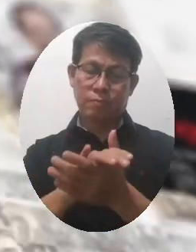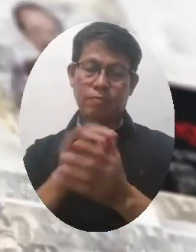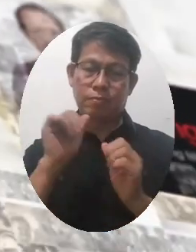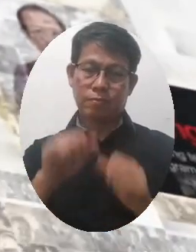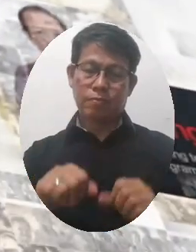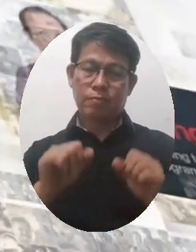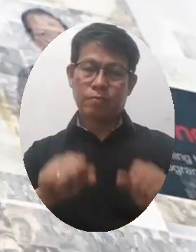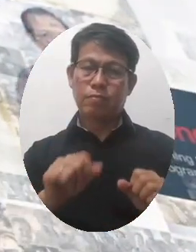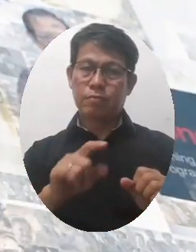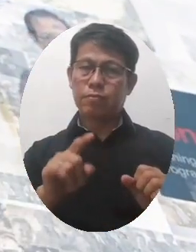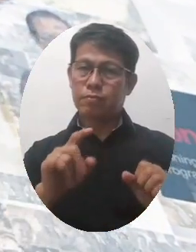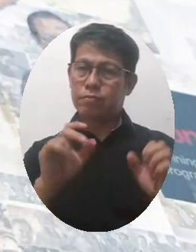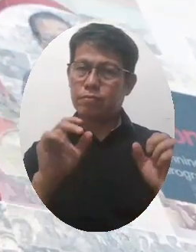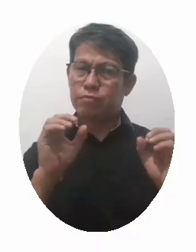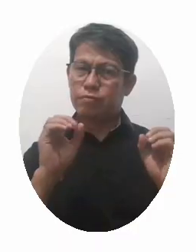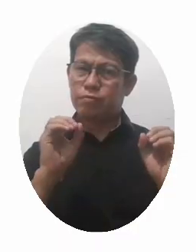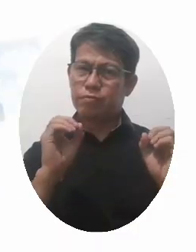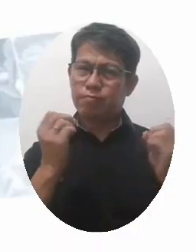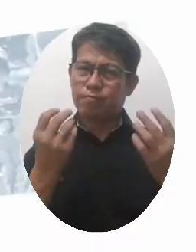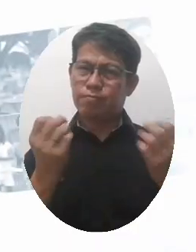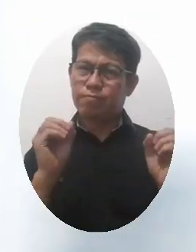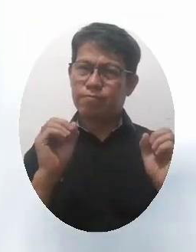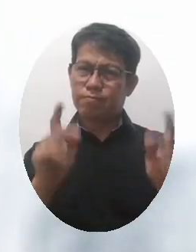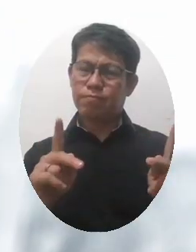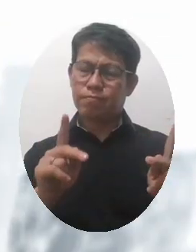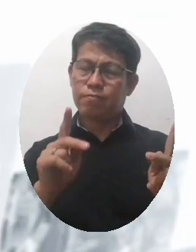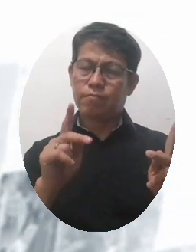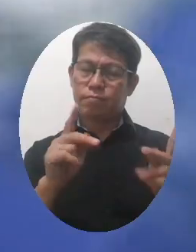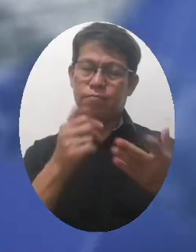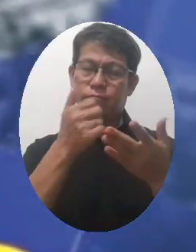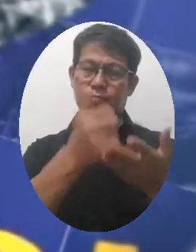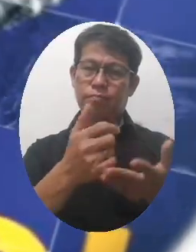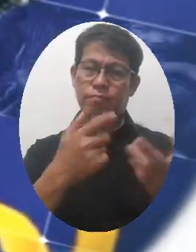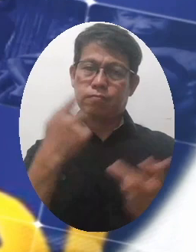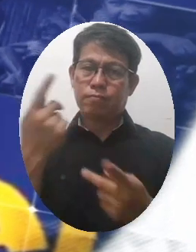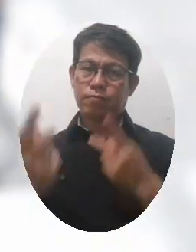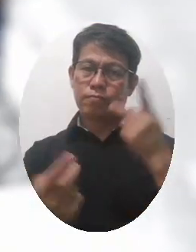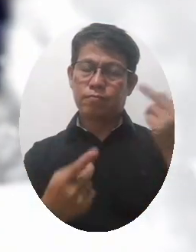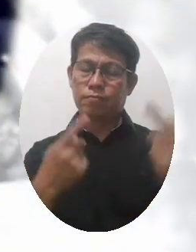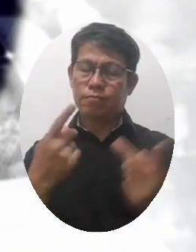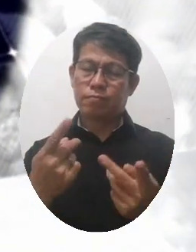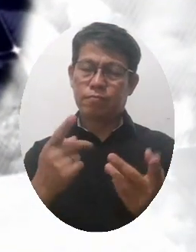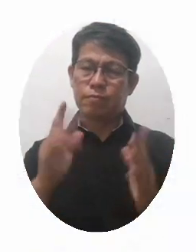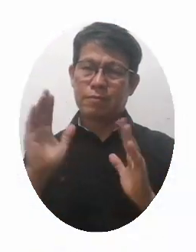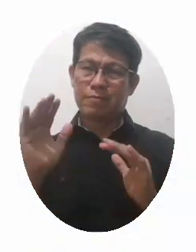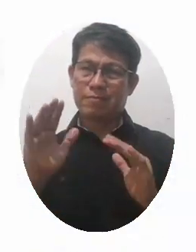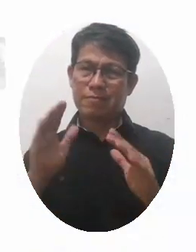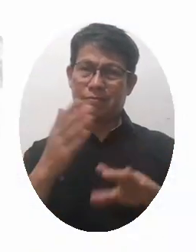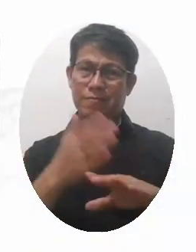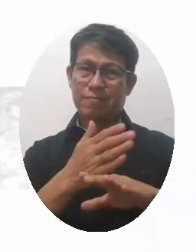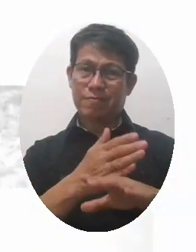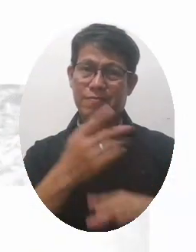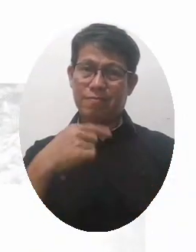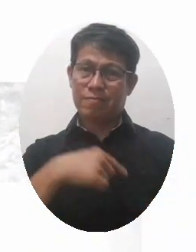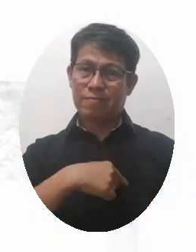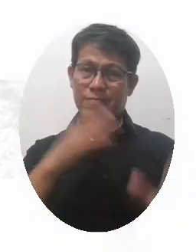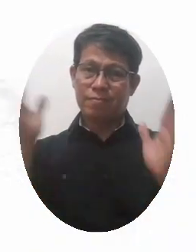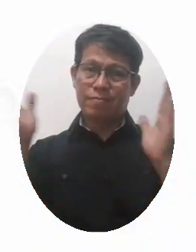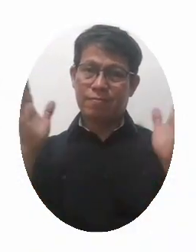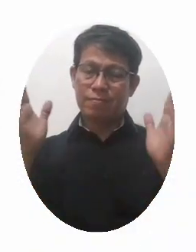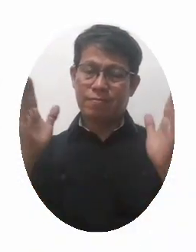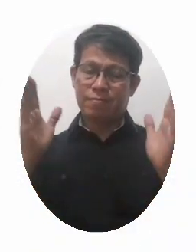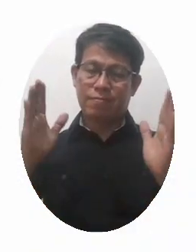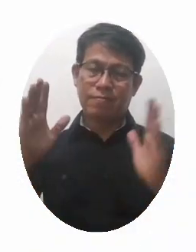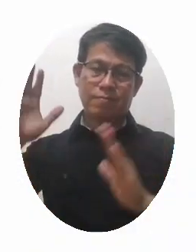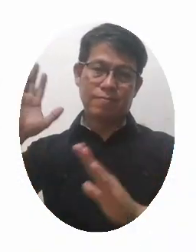Naniniwala po kami na tayo ay magkakaroon pa rin ng maraming pagkakataong makatulong sa kapwa. Naway mahigtan natin